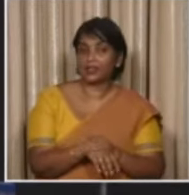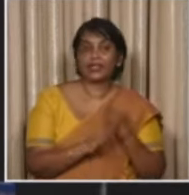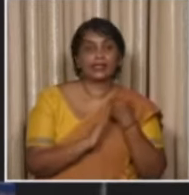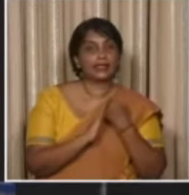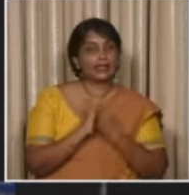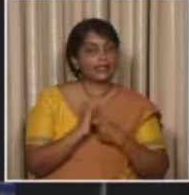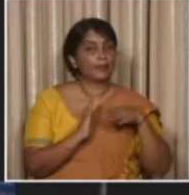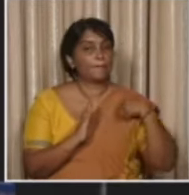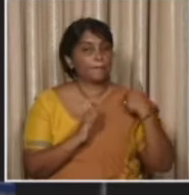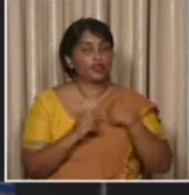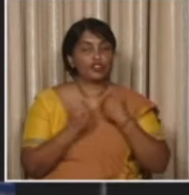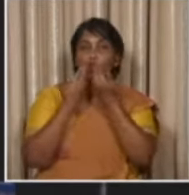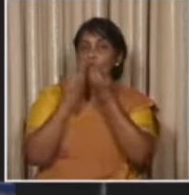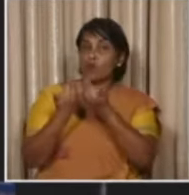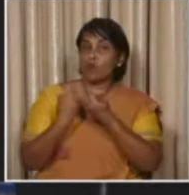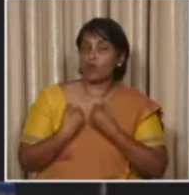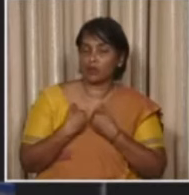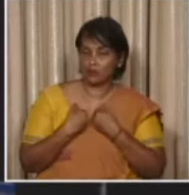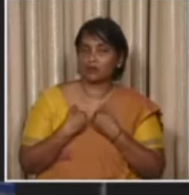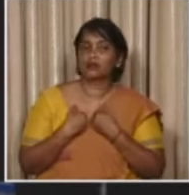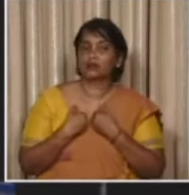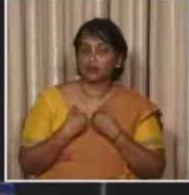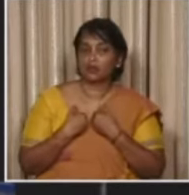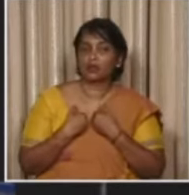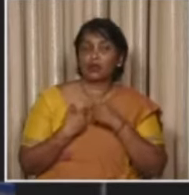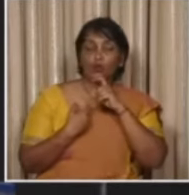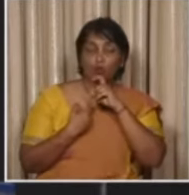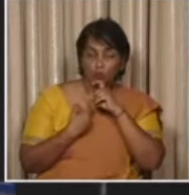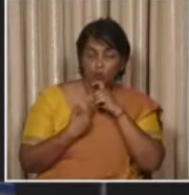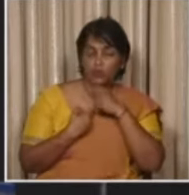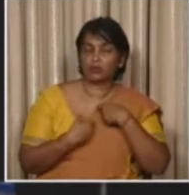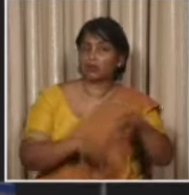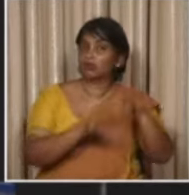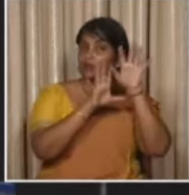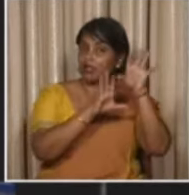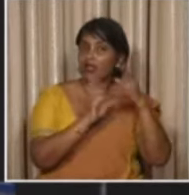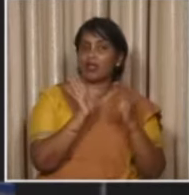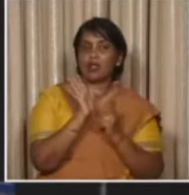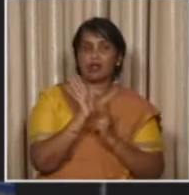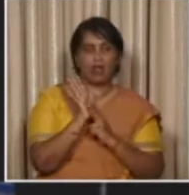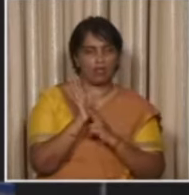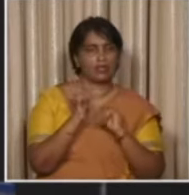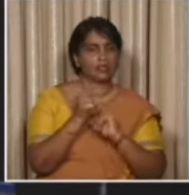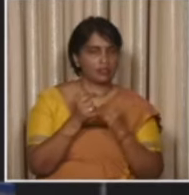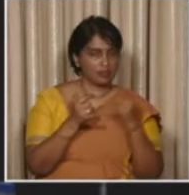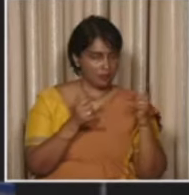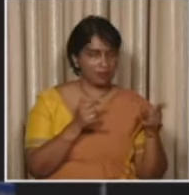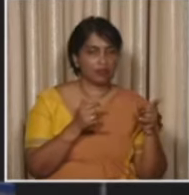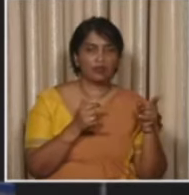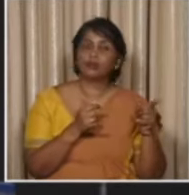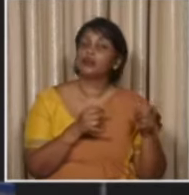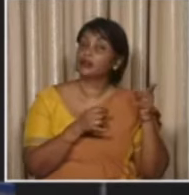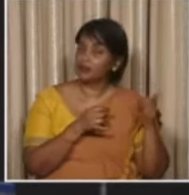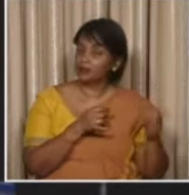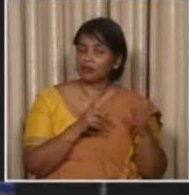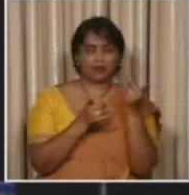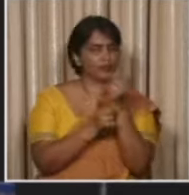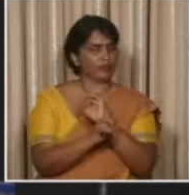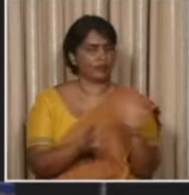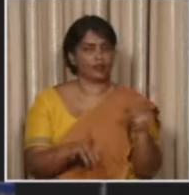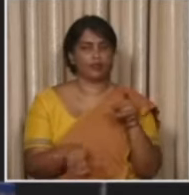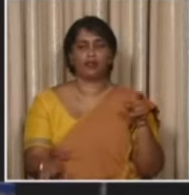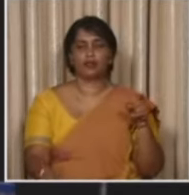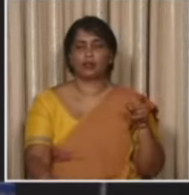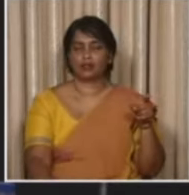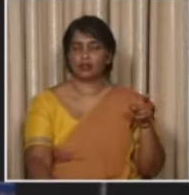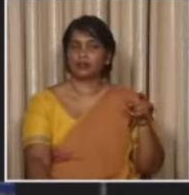നീതിപതിവരയാകെ ഉപദേശ് ഗത്തെ ഗറു അധികരണയുടെ കരുണുവാർത്താ കരേ നാലകത് സിൽവ എത്തക്കൊട്ട് എക്ക പാട്ട്